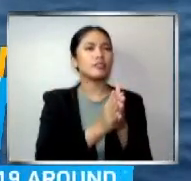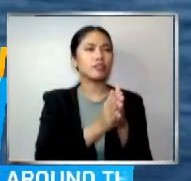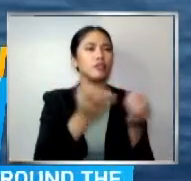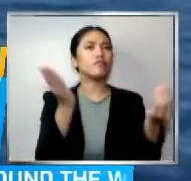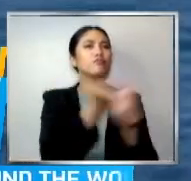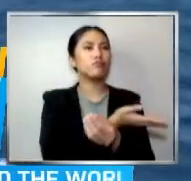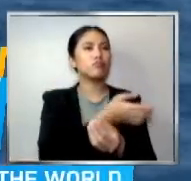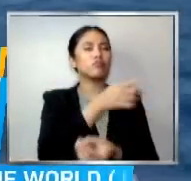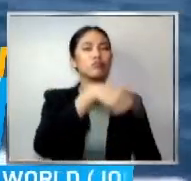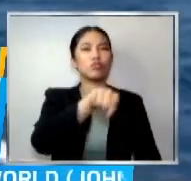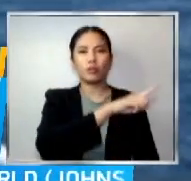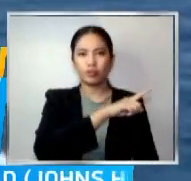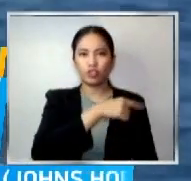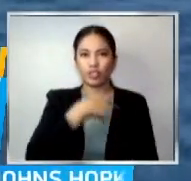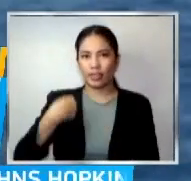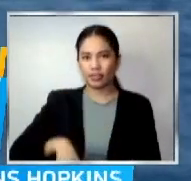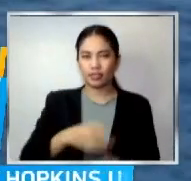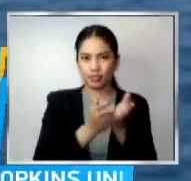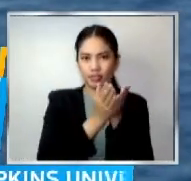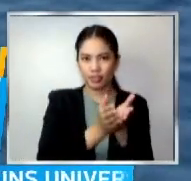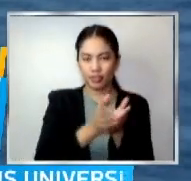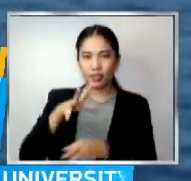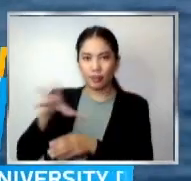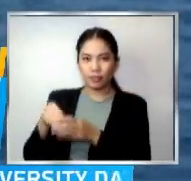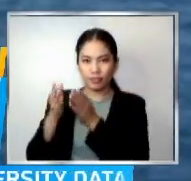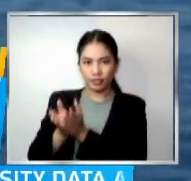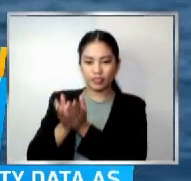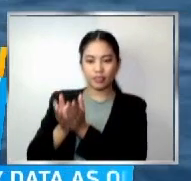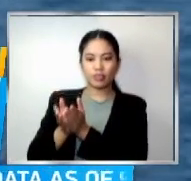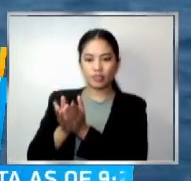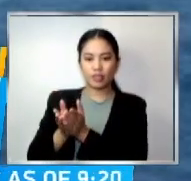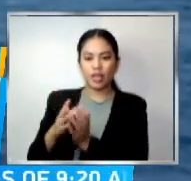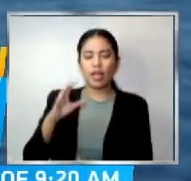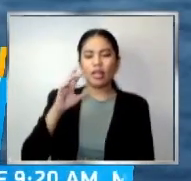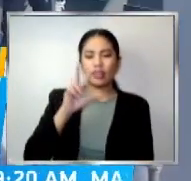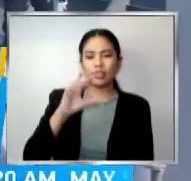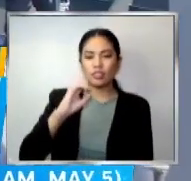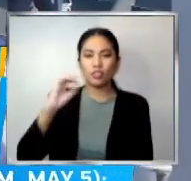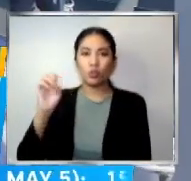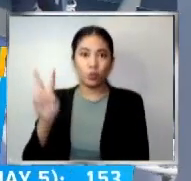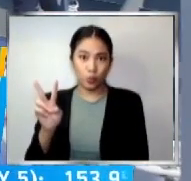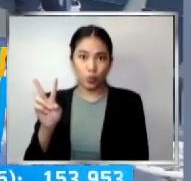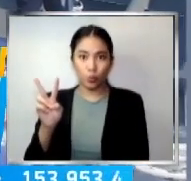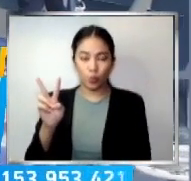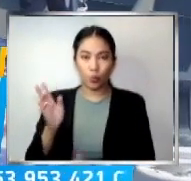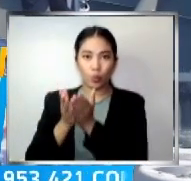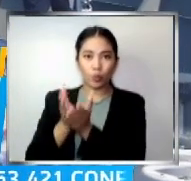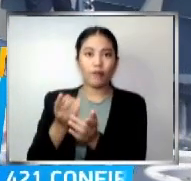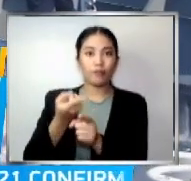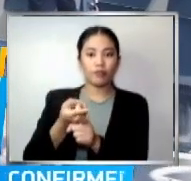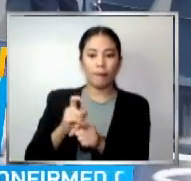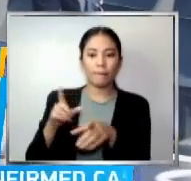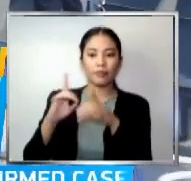sa mga responding Pilipinong barko ang MCS 3002 at MCS 3004 ng Bureau of Fisheries and